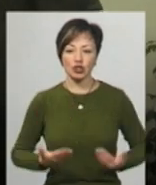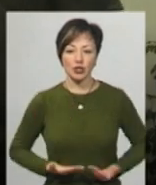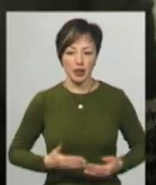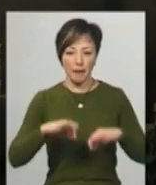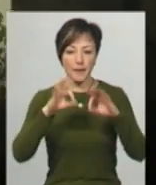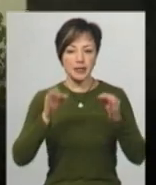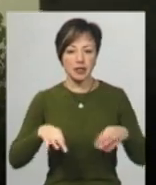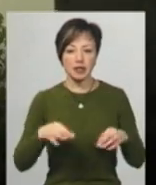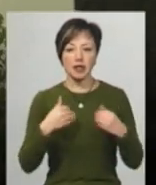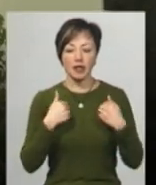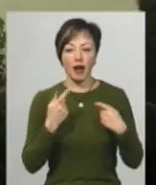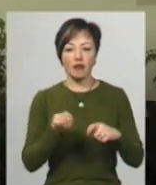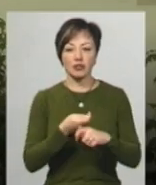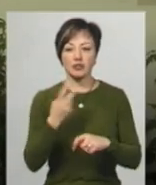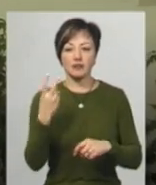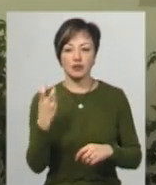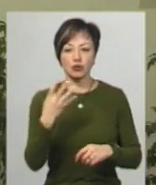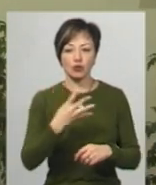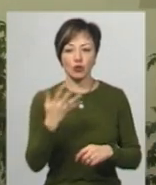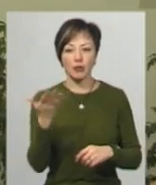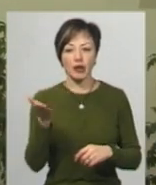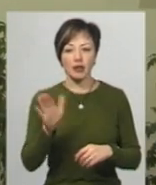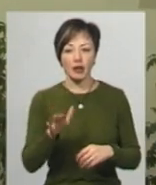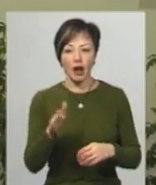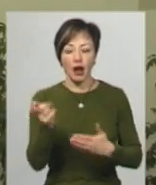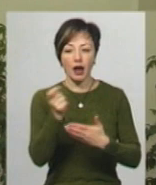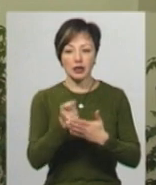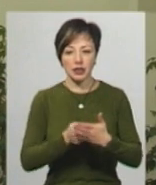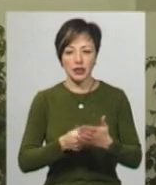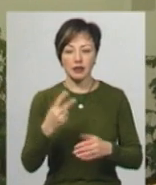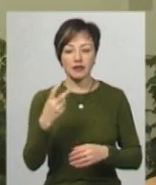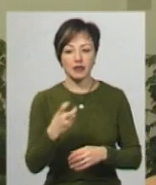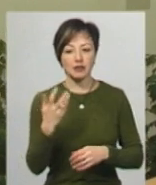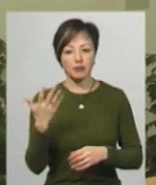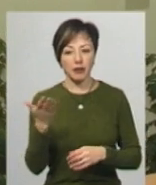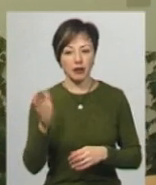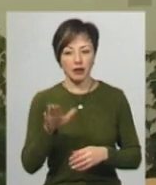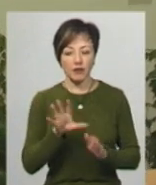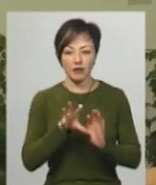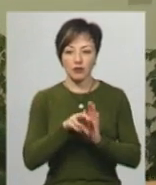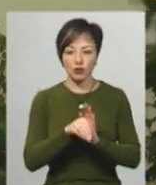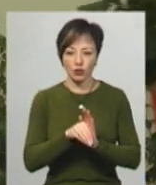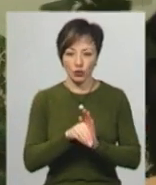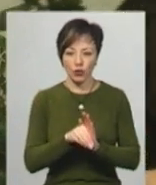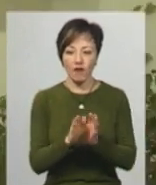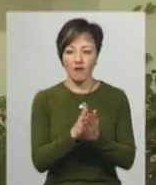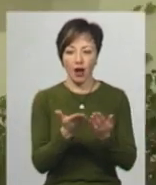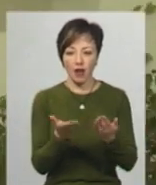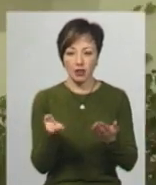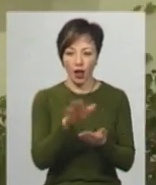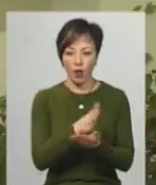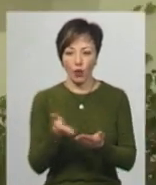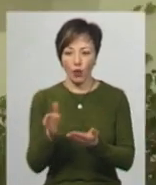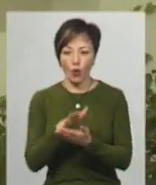мистецького, я вишила 245 картин. В 205 картин війшло в каталог. У